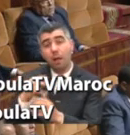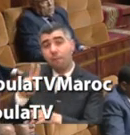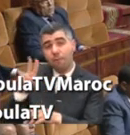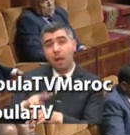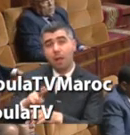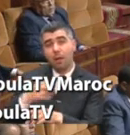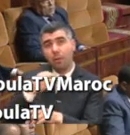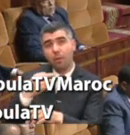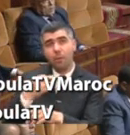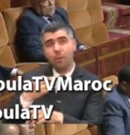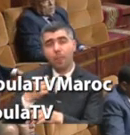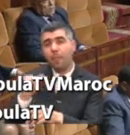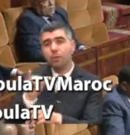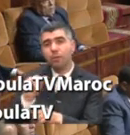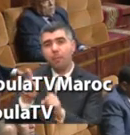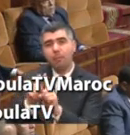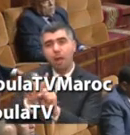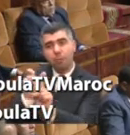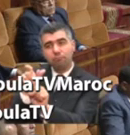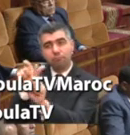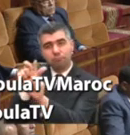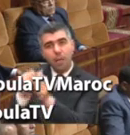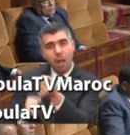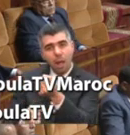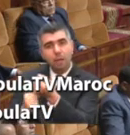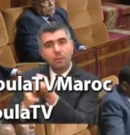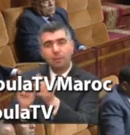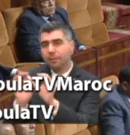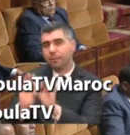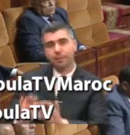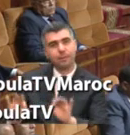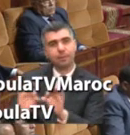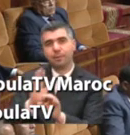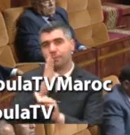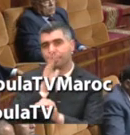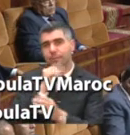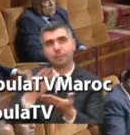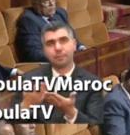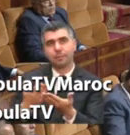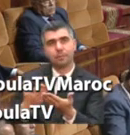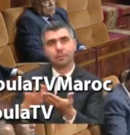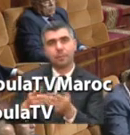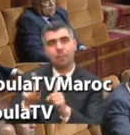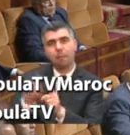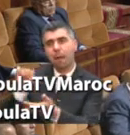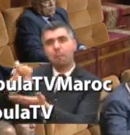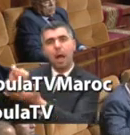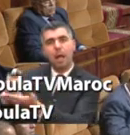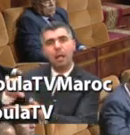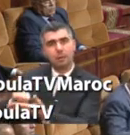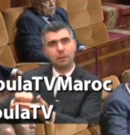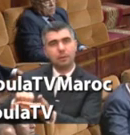حنا مازال ما كنعطيهمش الكرامه ديالهم، لان ملي تيشوفوا هضرتي على هاد المراكز